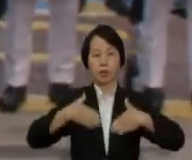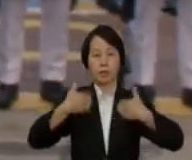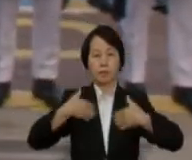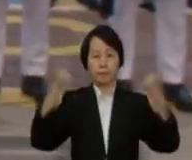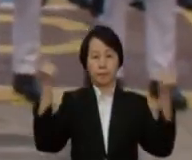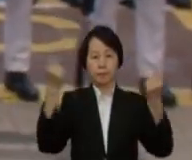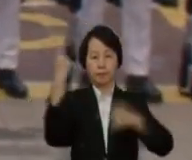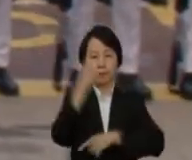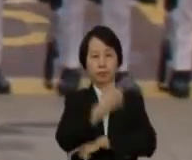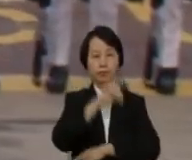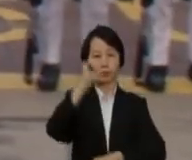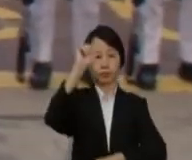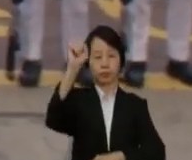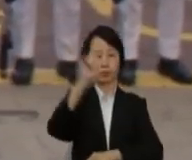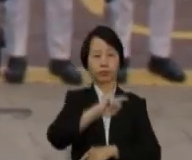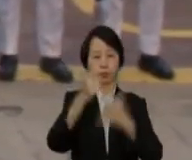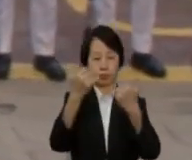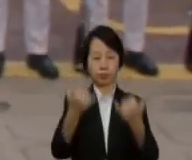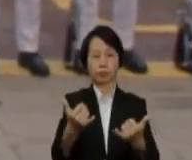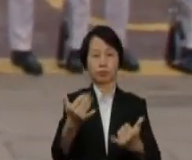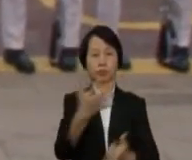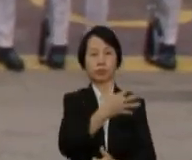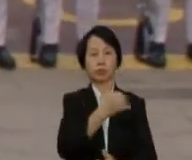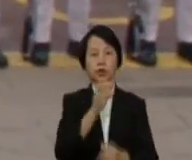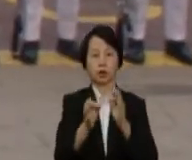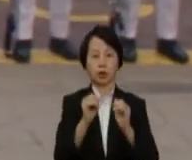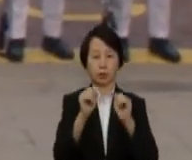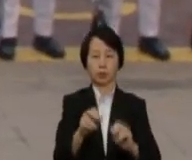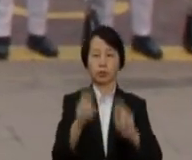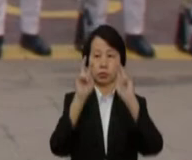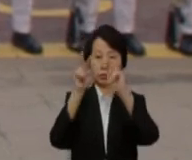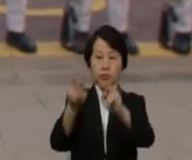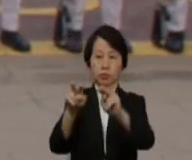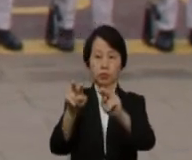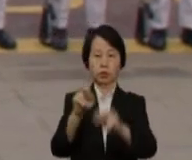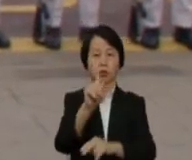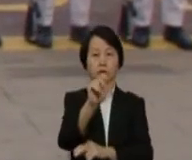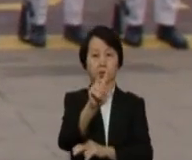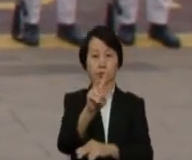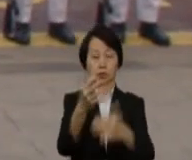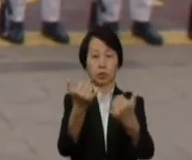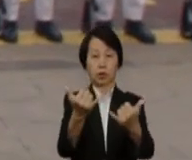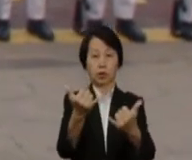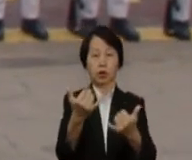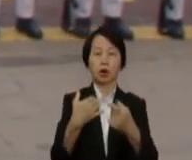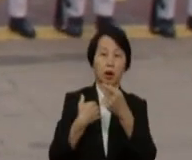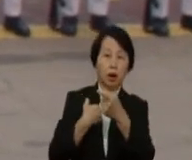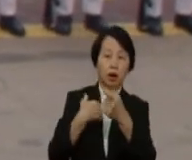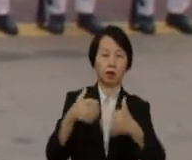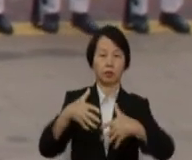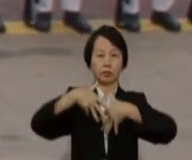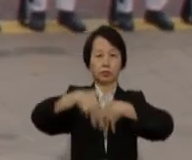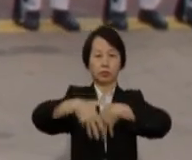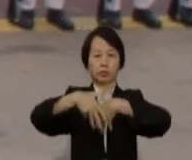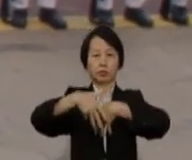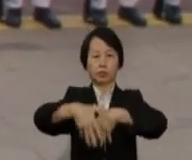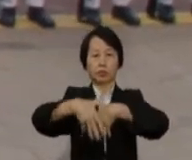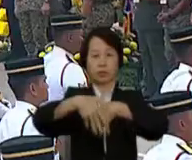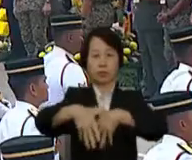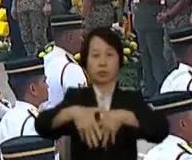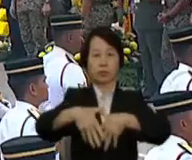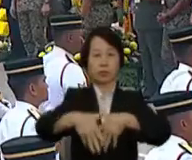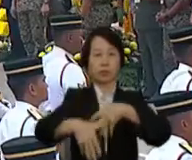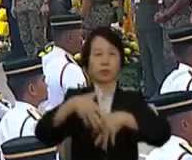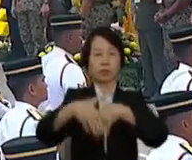sambutan Hari Kebangsaan pada hari ini. Dan kalau anda dapat saksikan di kaca TV ketika ini adalah perbarisan